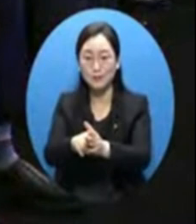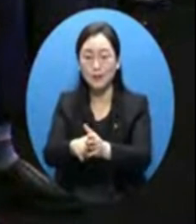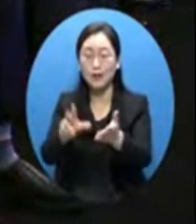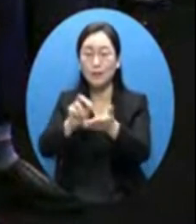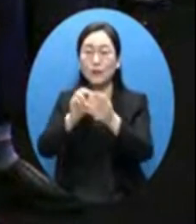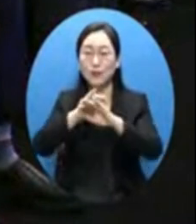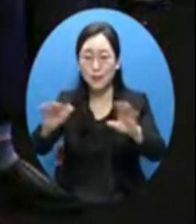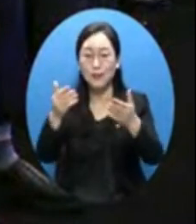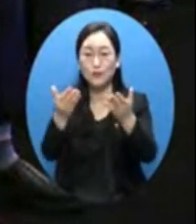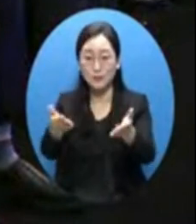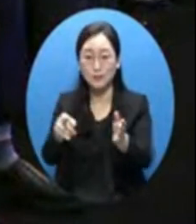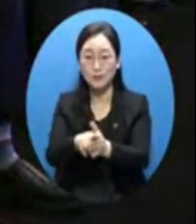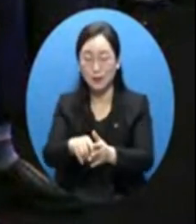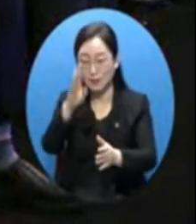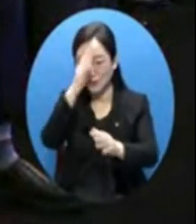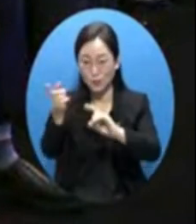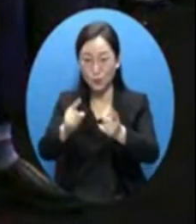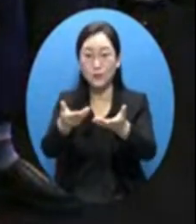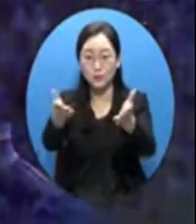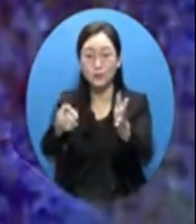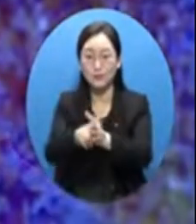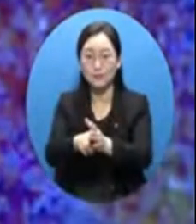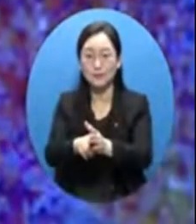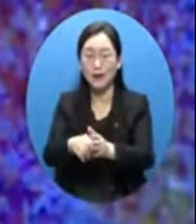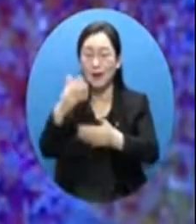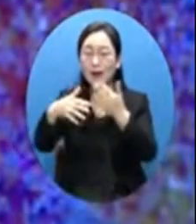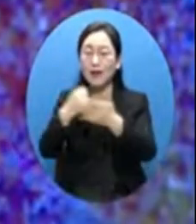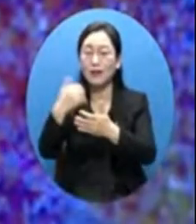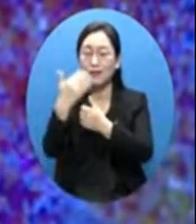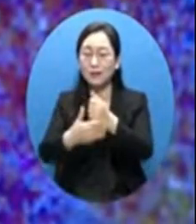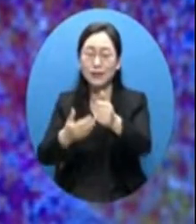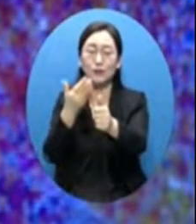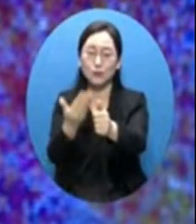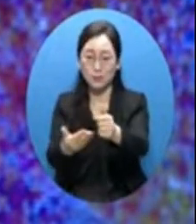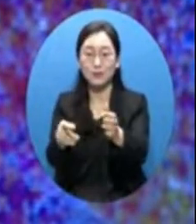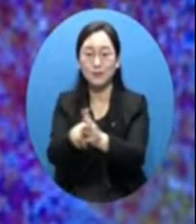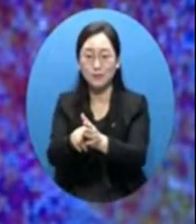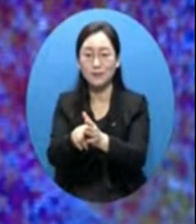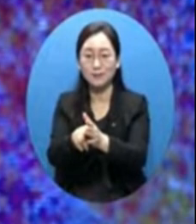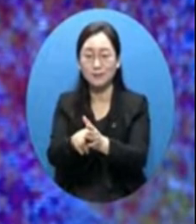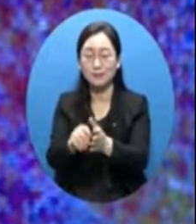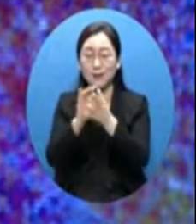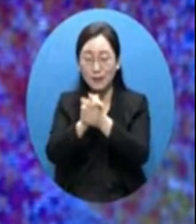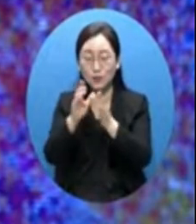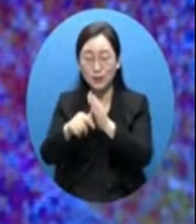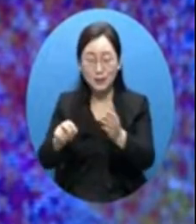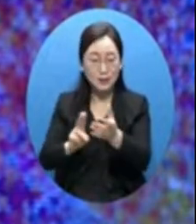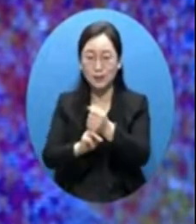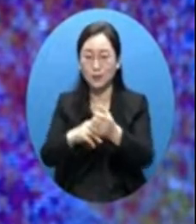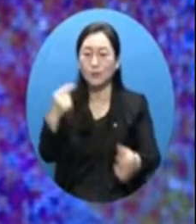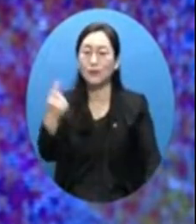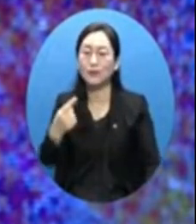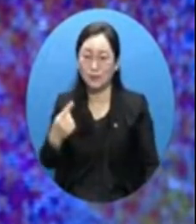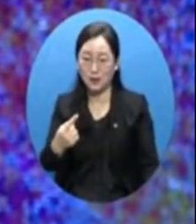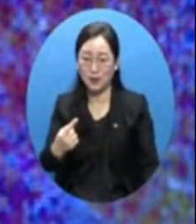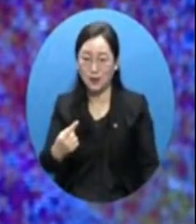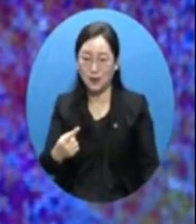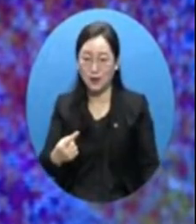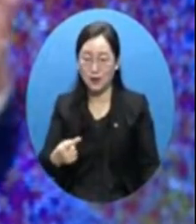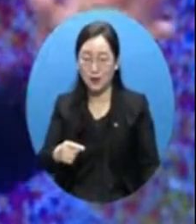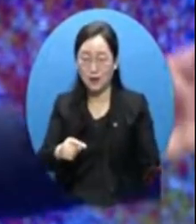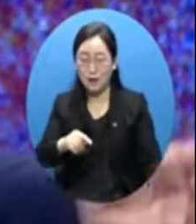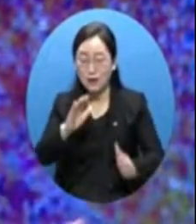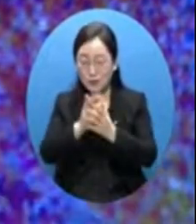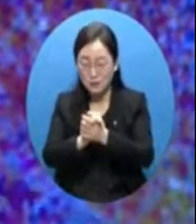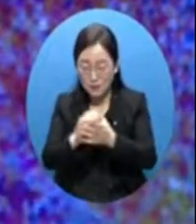문제를 해결해 주시는 것입니다. 병을 고쳐주시는 것입니다. 하나님의 은혜가 영원히 만들어 주시는 것입니다. 기도할 때 기적이 일어납니다. 저희들이 간절히 기도할 때 하나님 놀라운